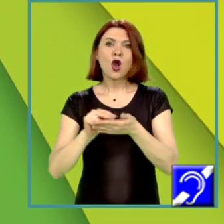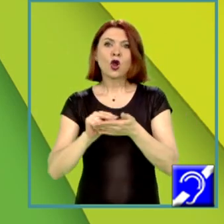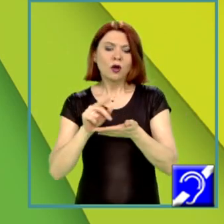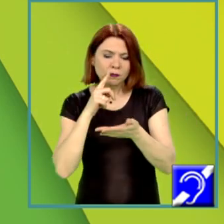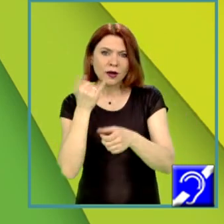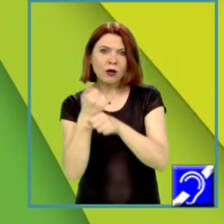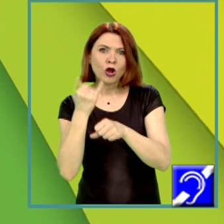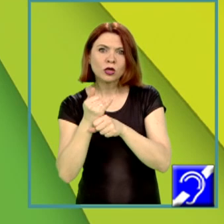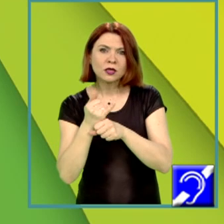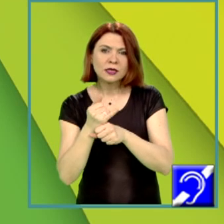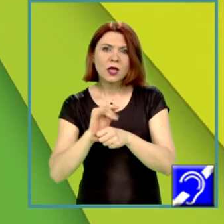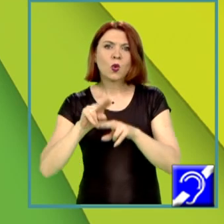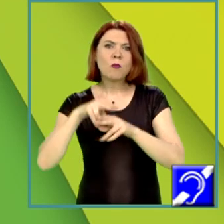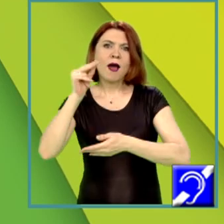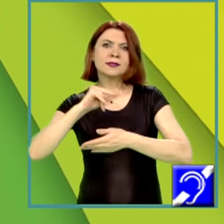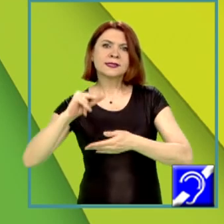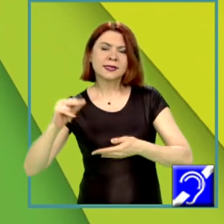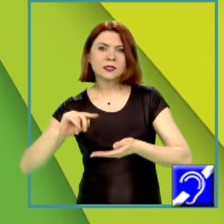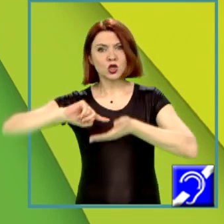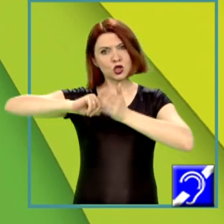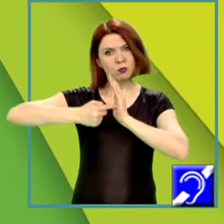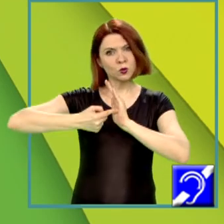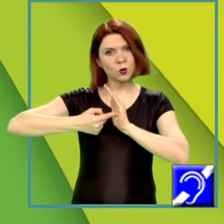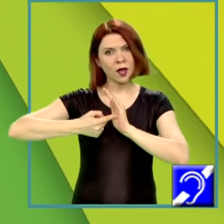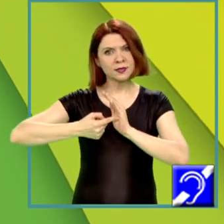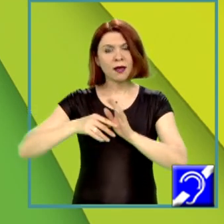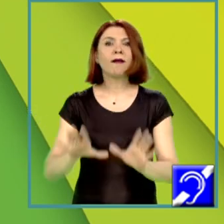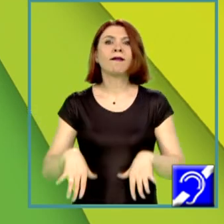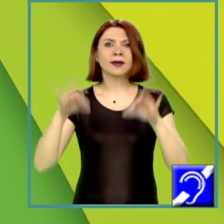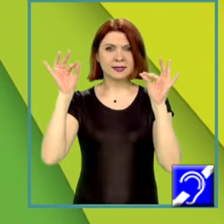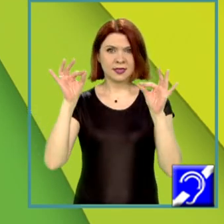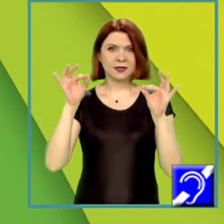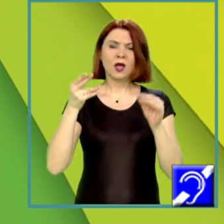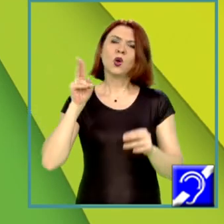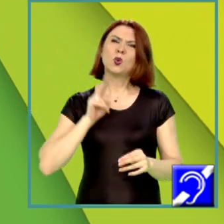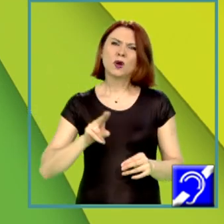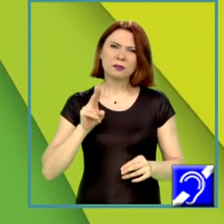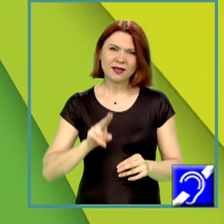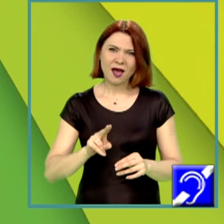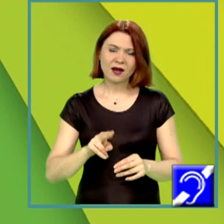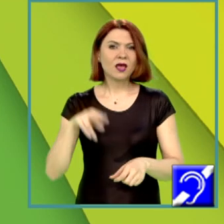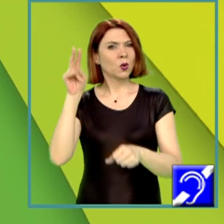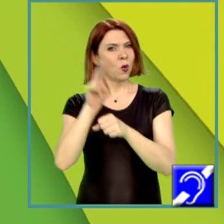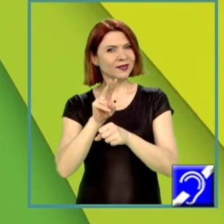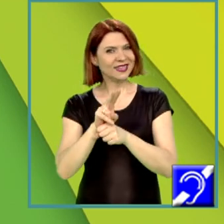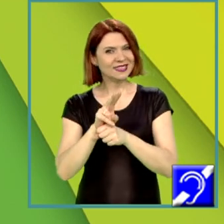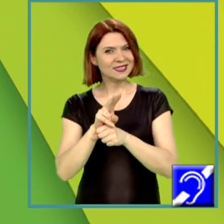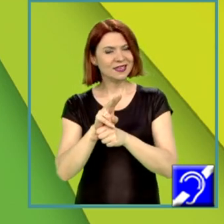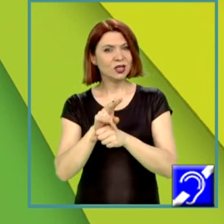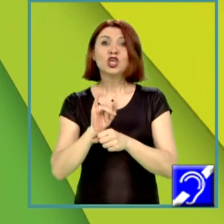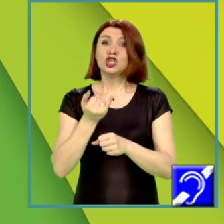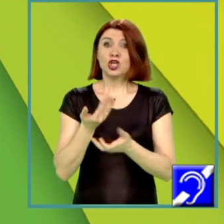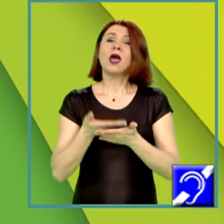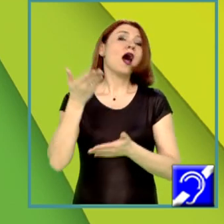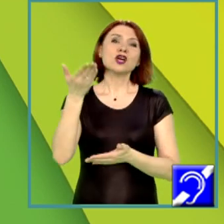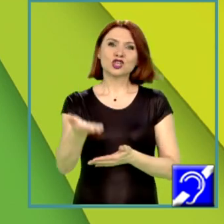greșelile de ortografie și de punctuație pe care le accidenti ficat cu răbdare cu atenție și